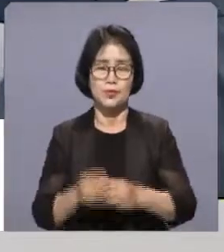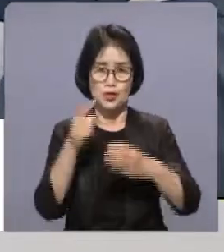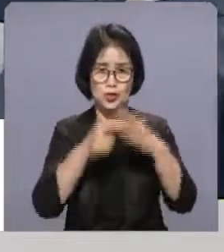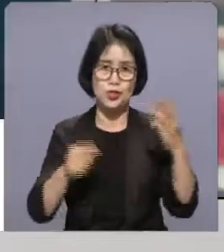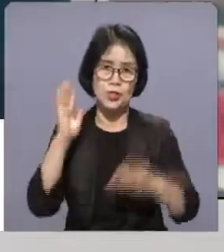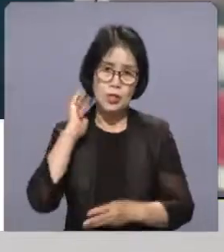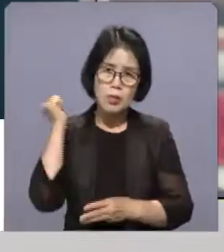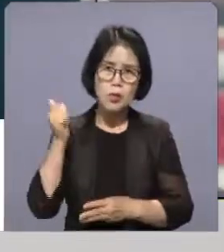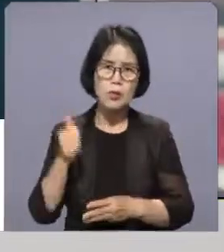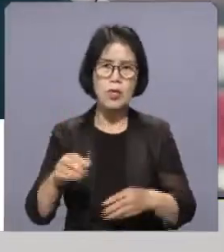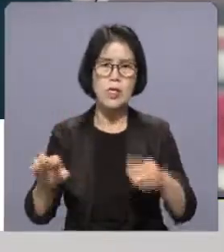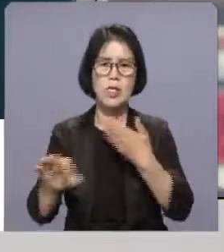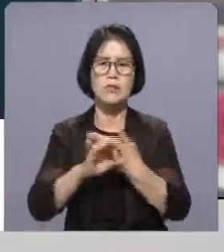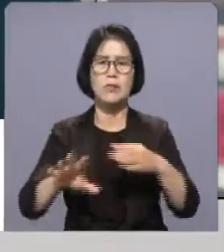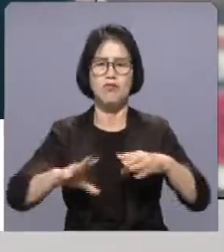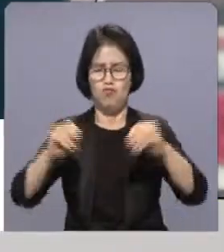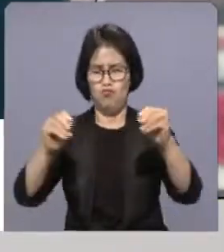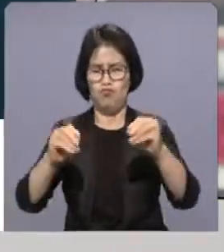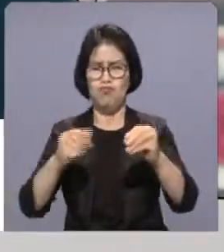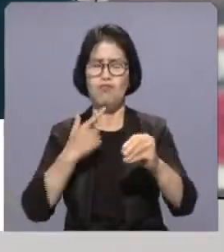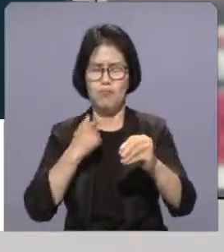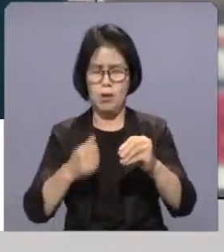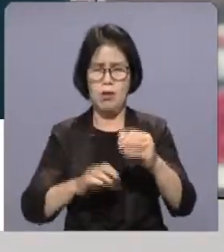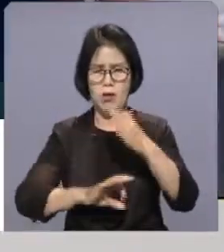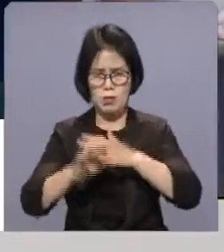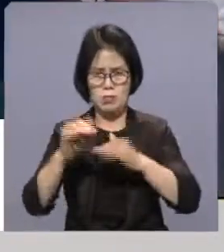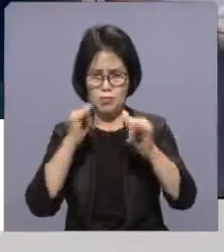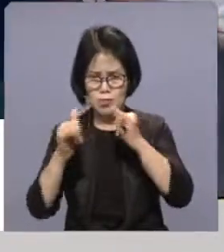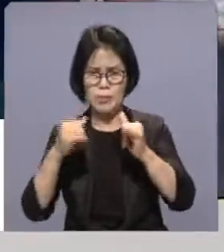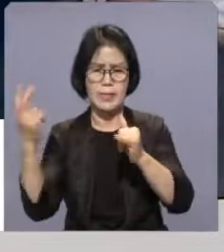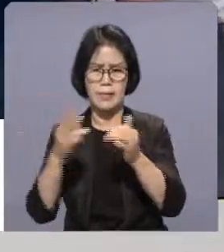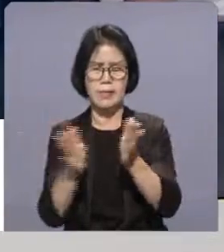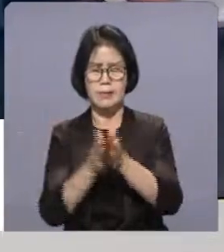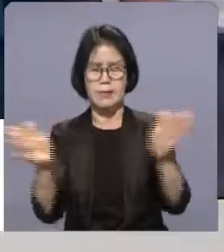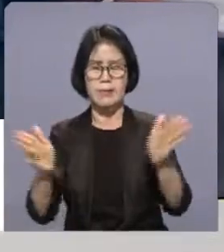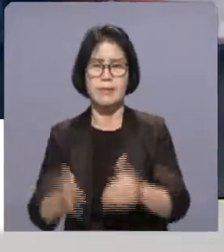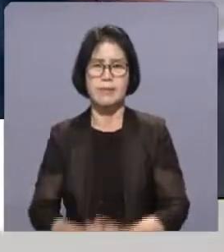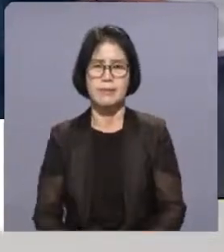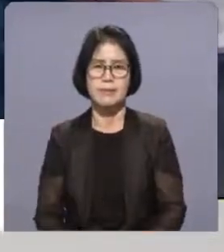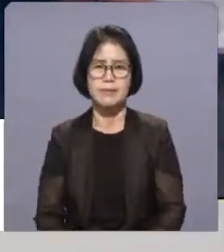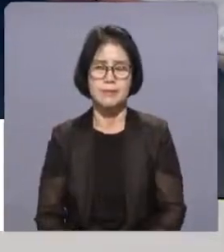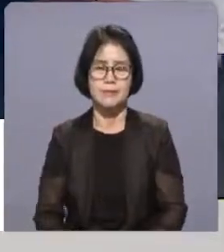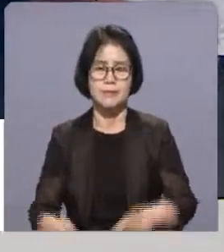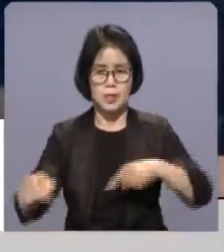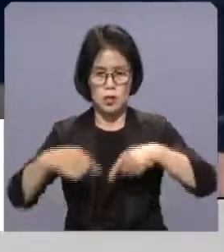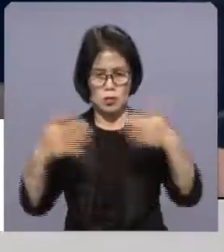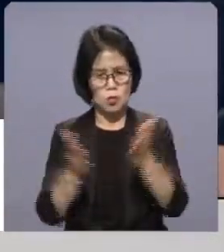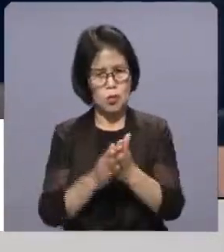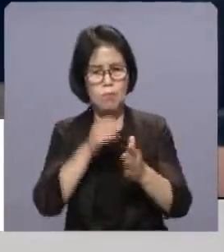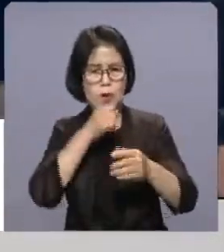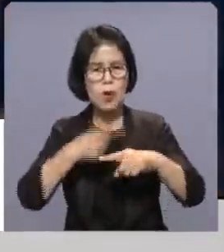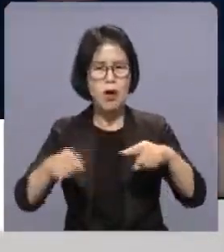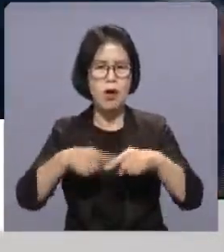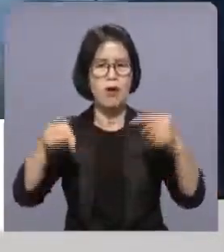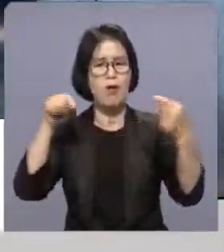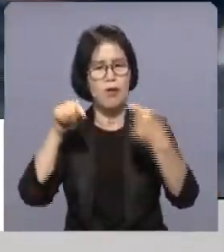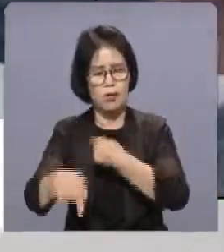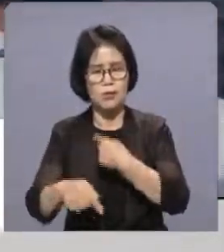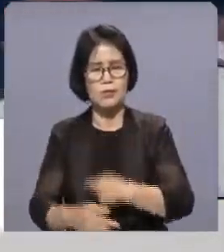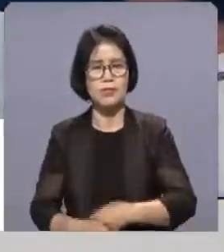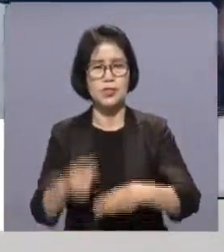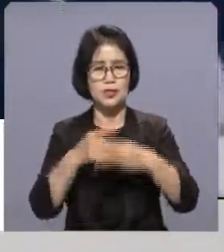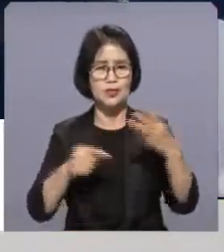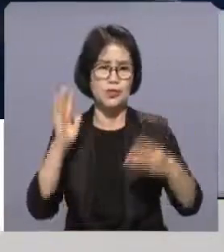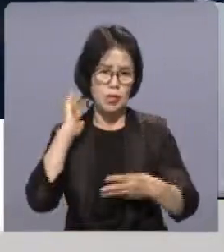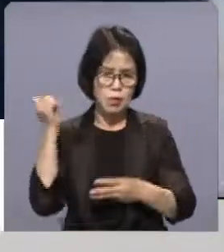윤석열 대통령이 잠정 중단하기로 했던 도어 스태핑을 다시 시작했습니다. 정치권 평가는 엇갈리는 가운데 윤